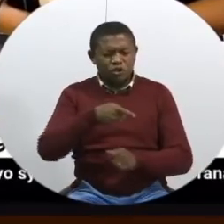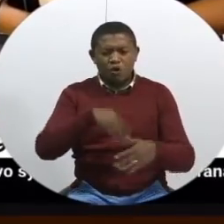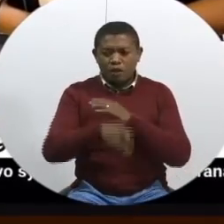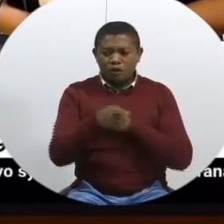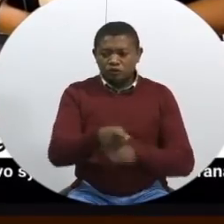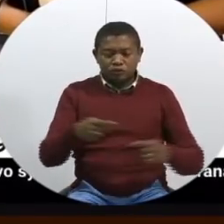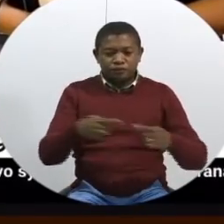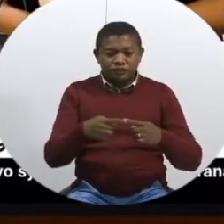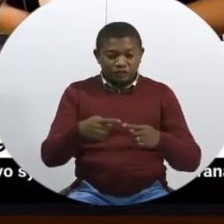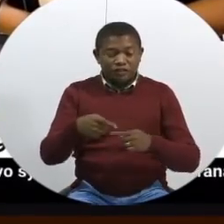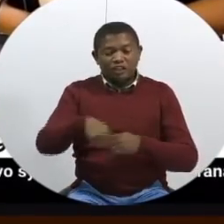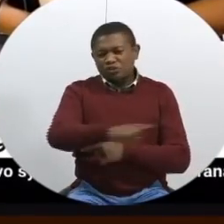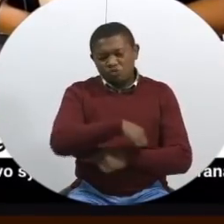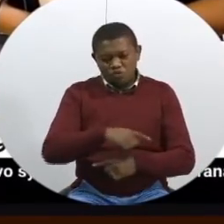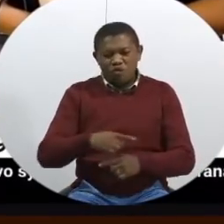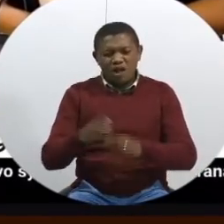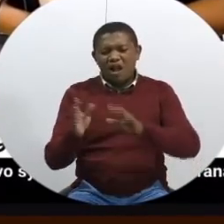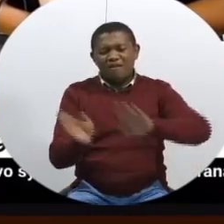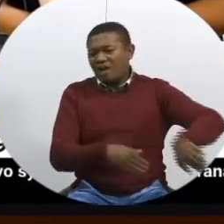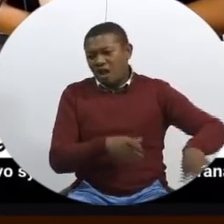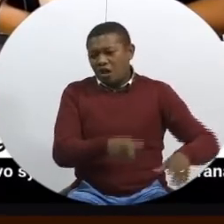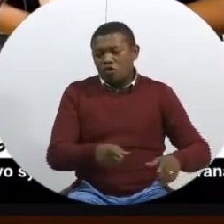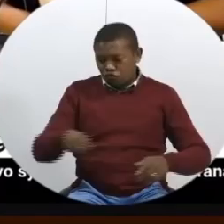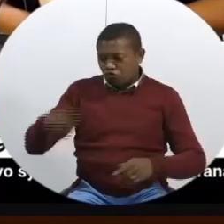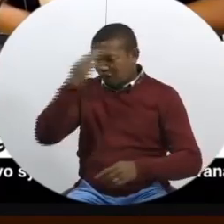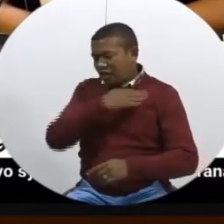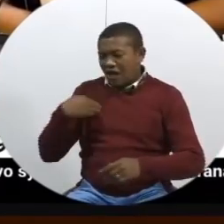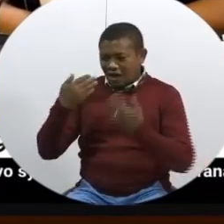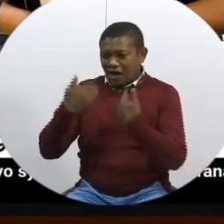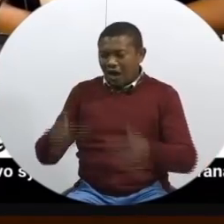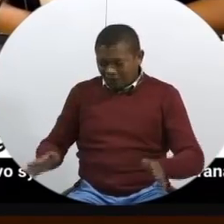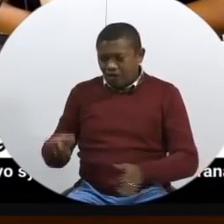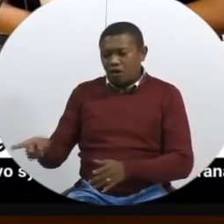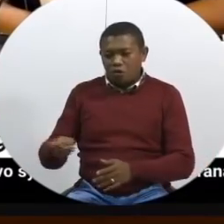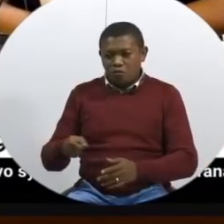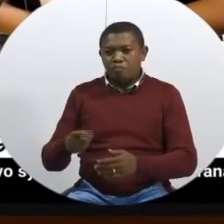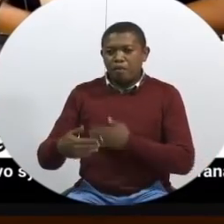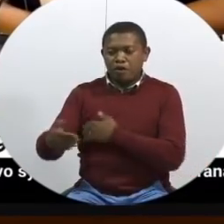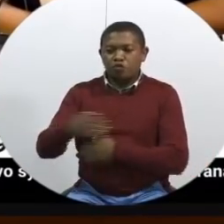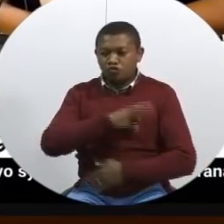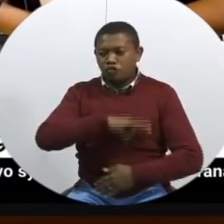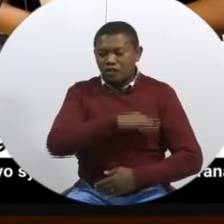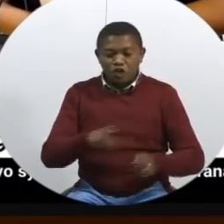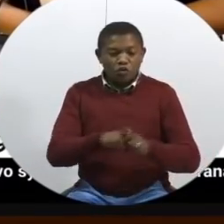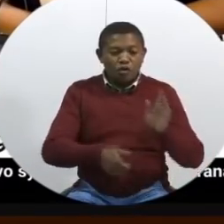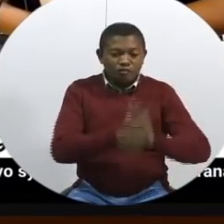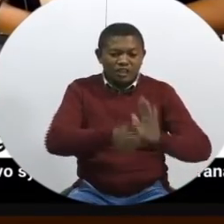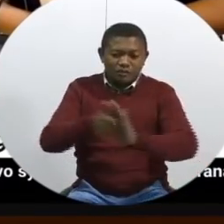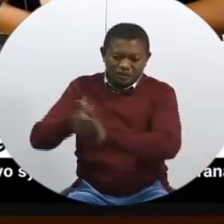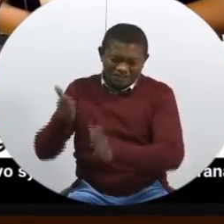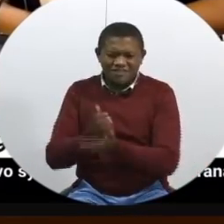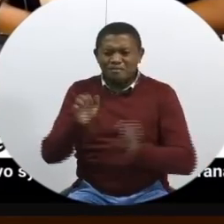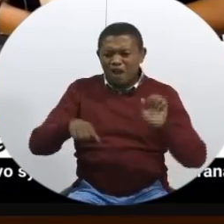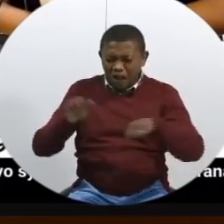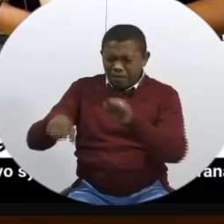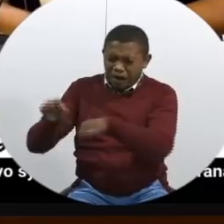sy mampandroso ny firenena. Nefa moa dia nanaiky ny fitondrana, nanaiky ny ministra isatsokajiny an mba